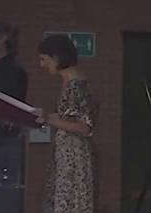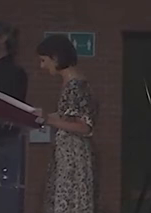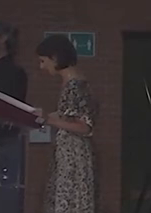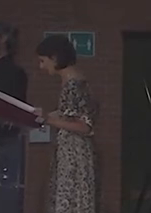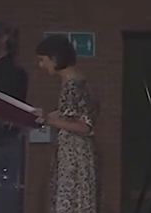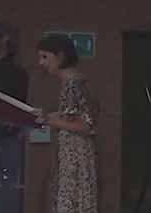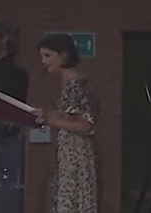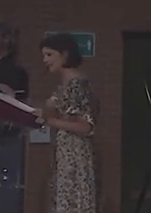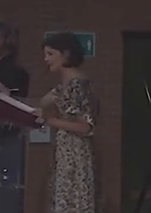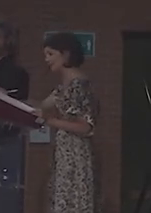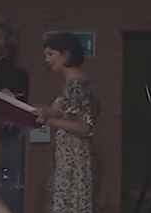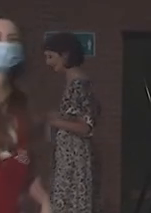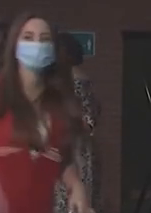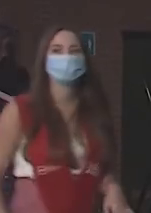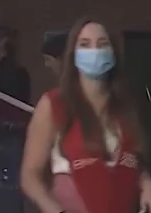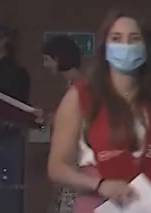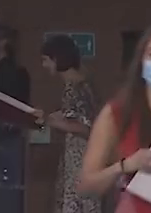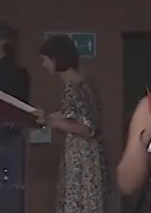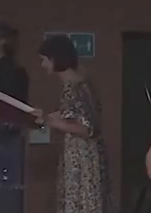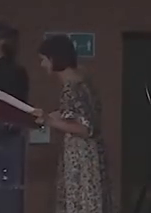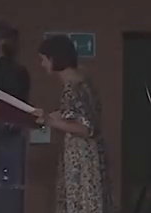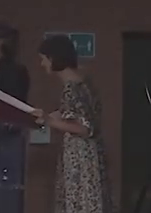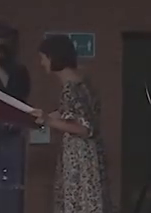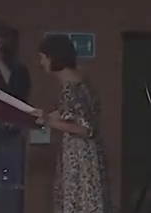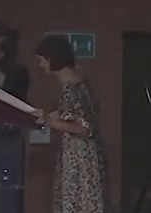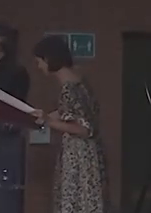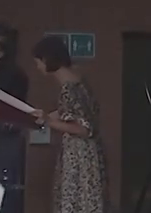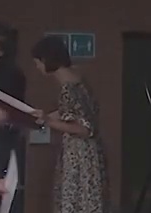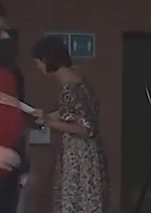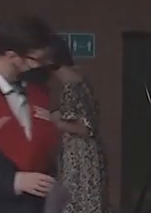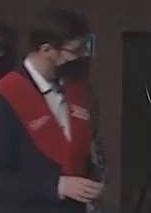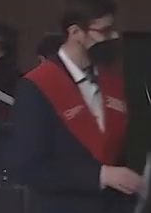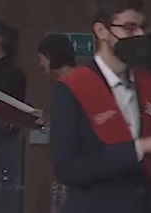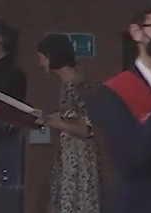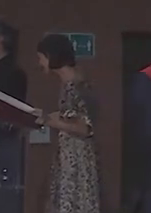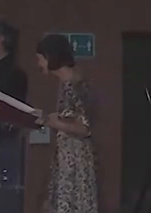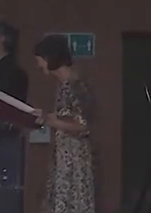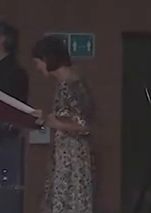Carai, el Joel. Té les fans de primera fila. Alexandra Frutos Antic.